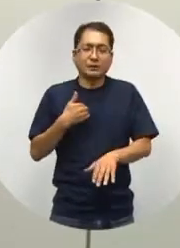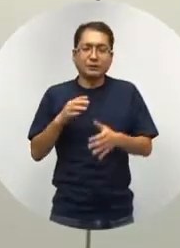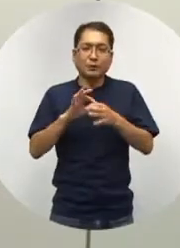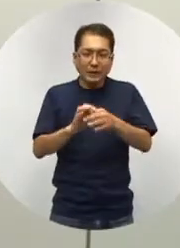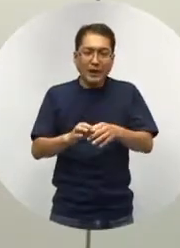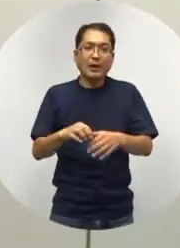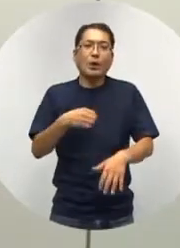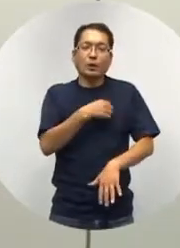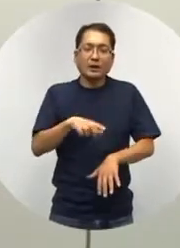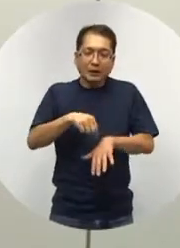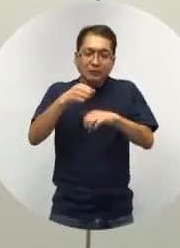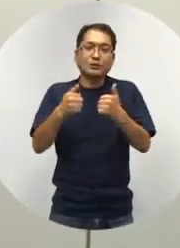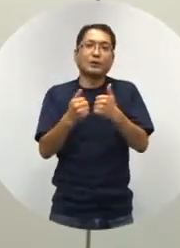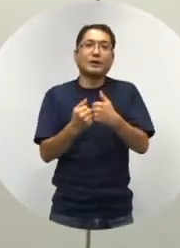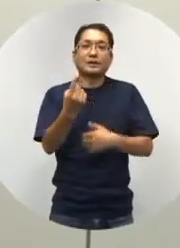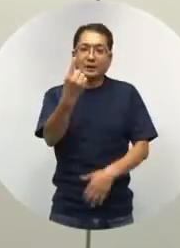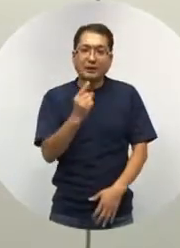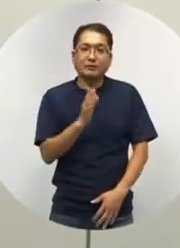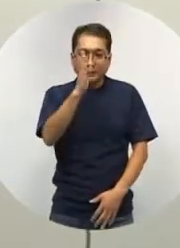ください。お待ちしています。